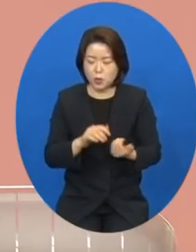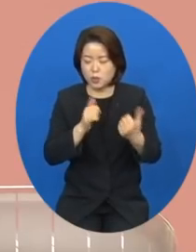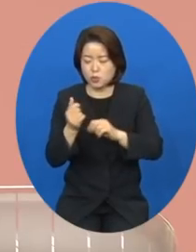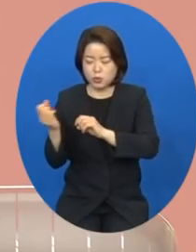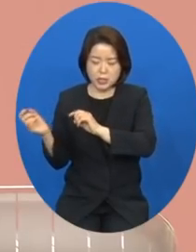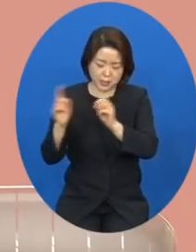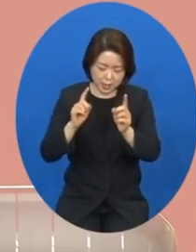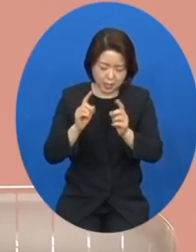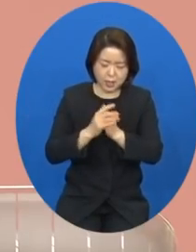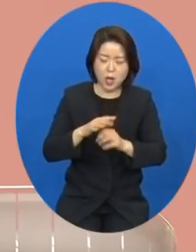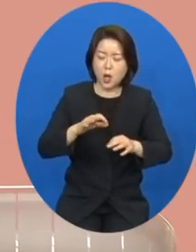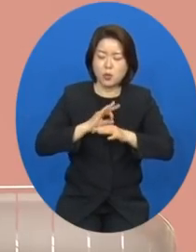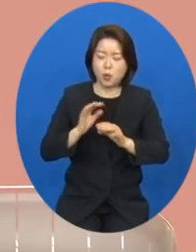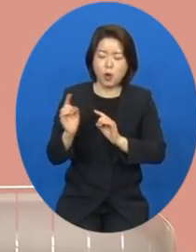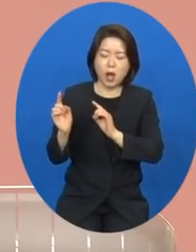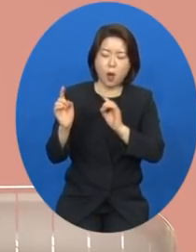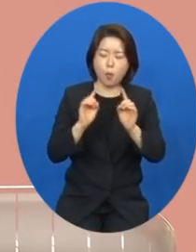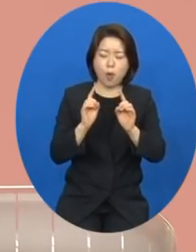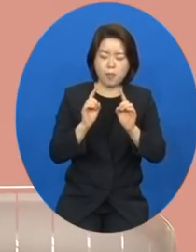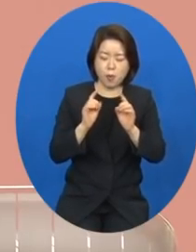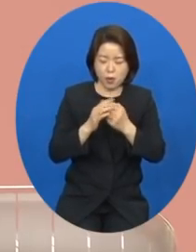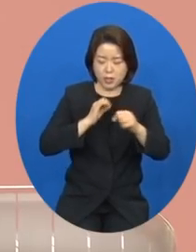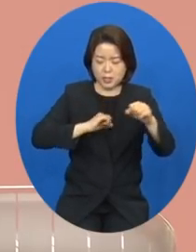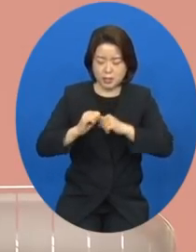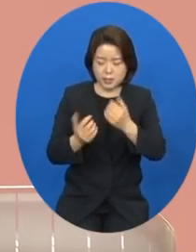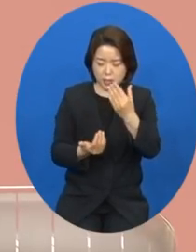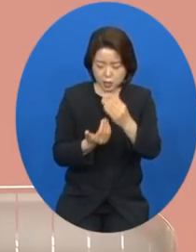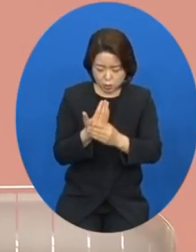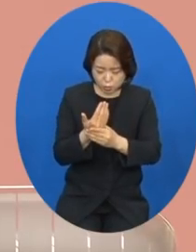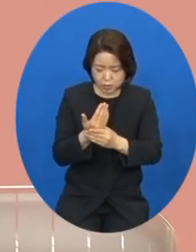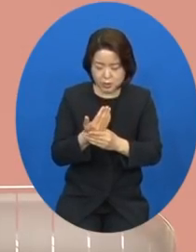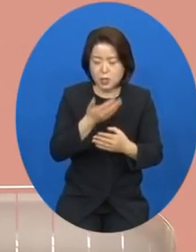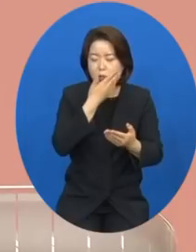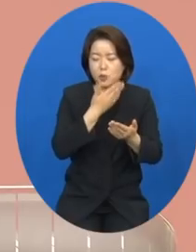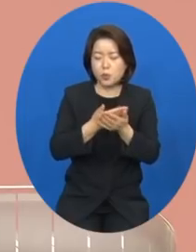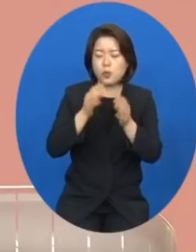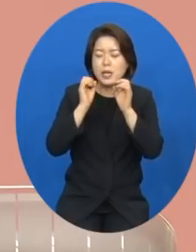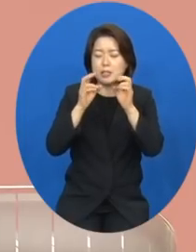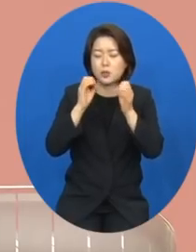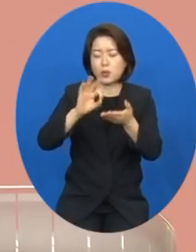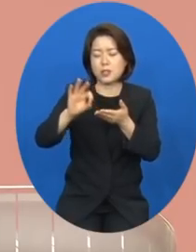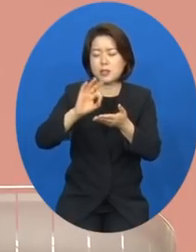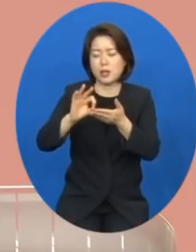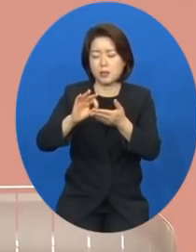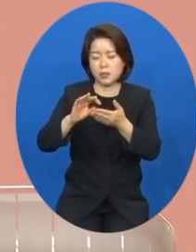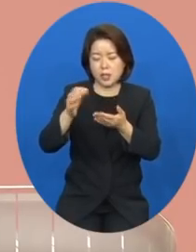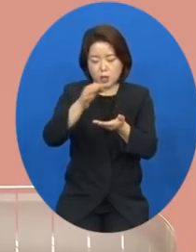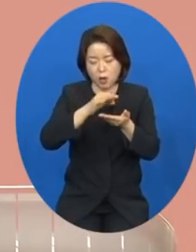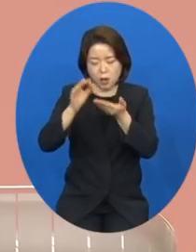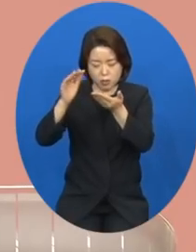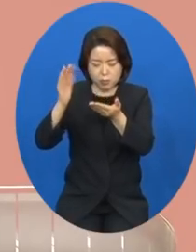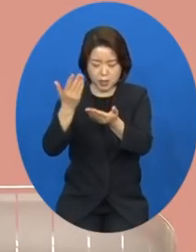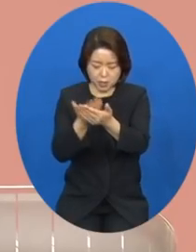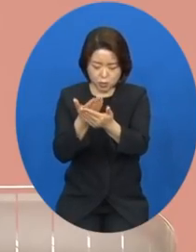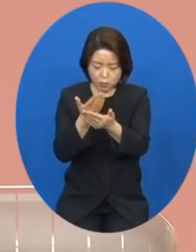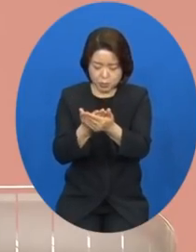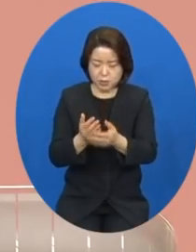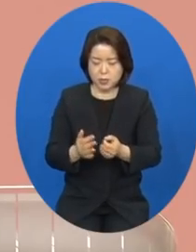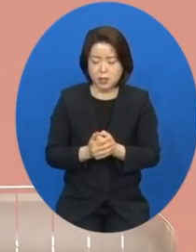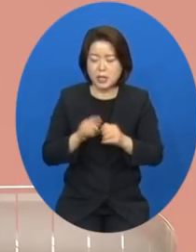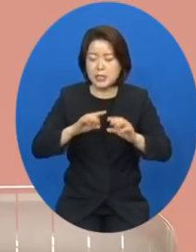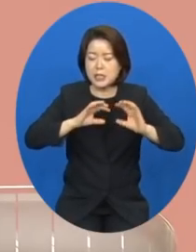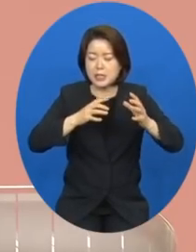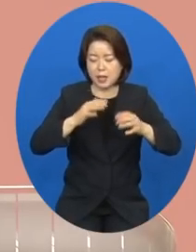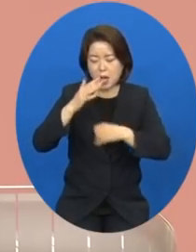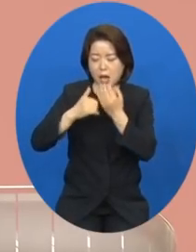살아나는 놀라운 회복의 역사가 이루어지는 귀한 선교에 쓰임 받는 귀한 님을 되게 하여 질 c 없어서 이 나라